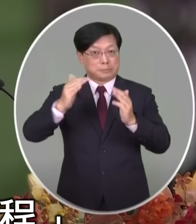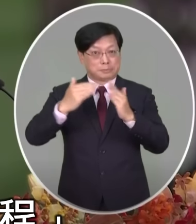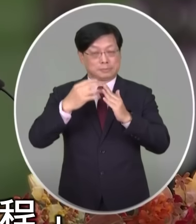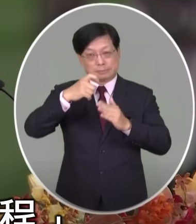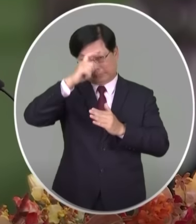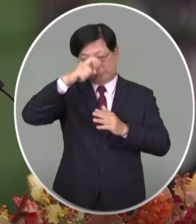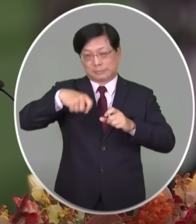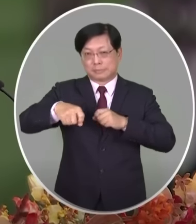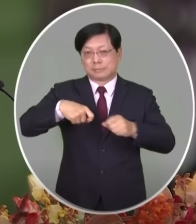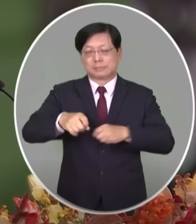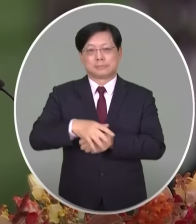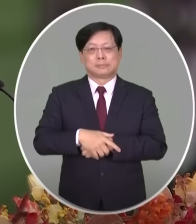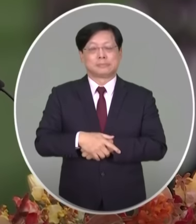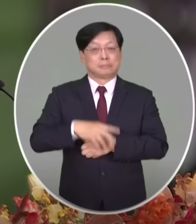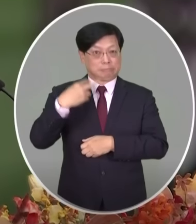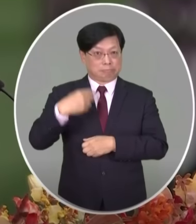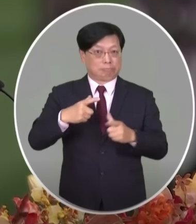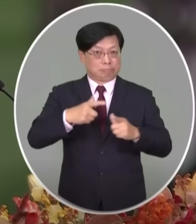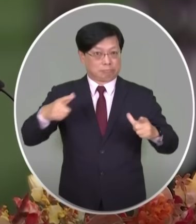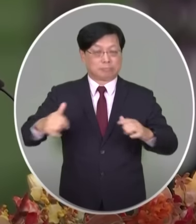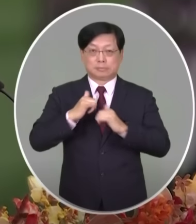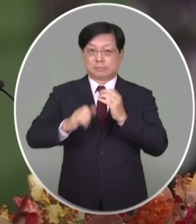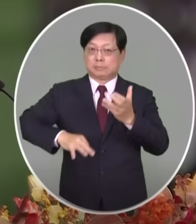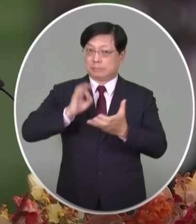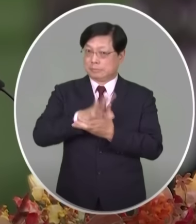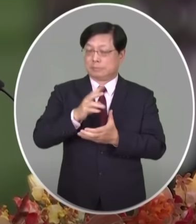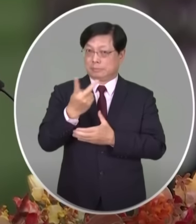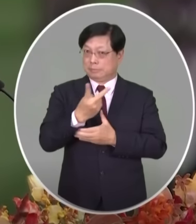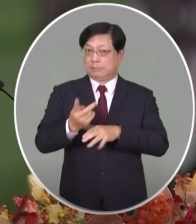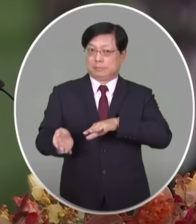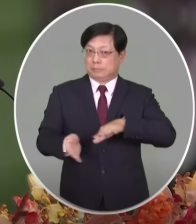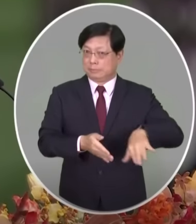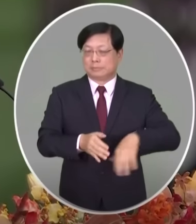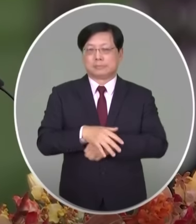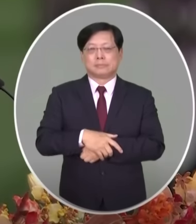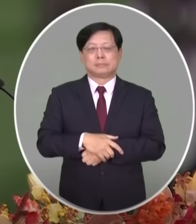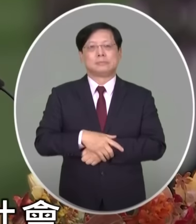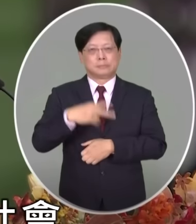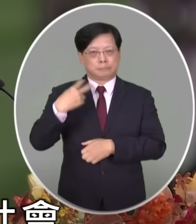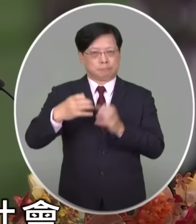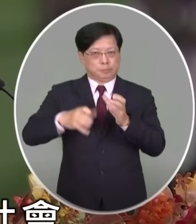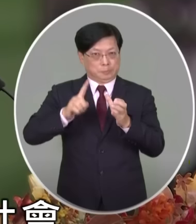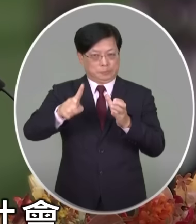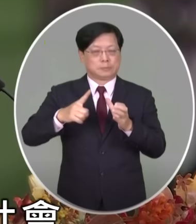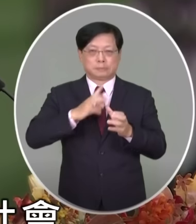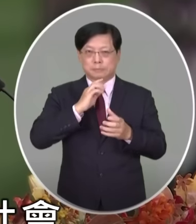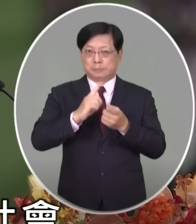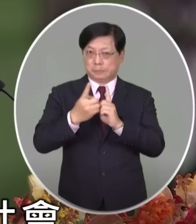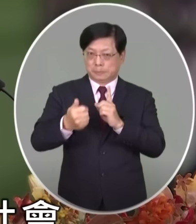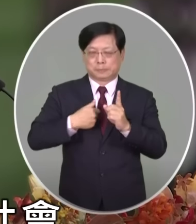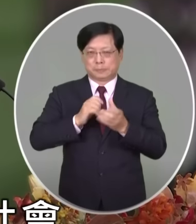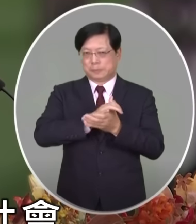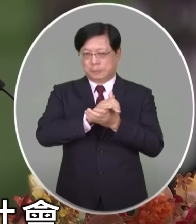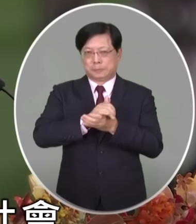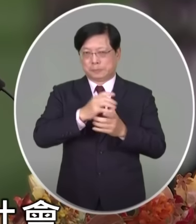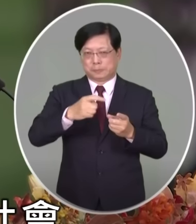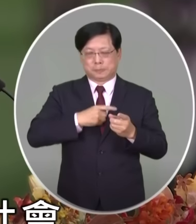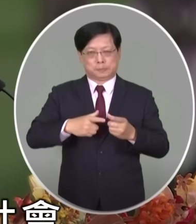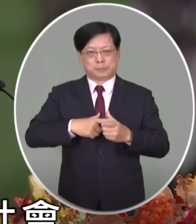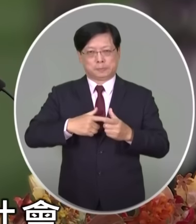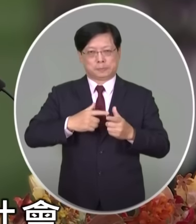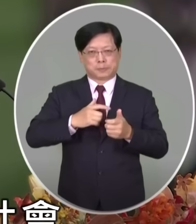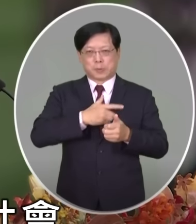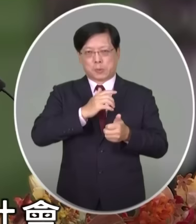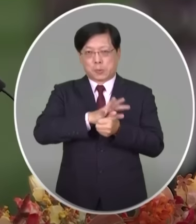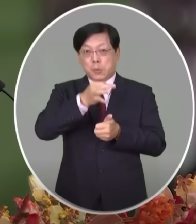程、扩大社会投资之下，我要建立一个有爱和道德勇气的台湾社